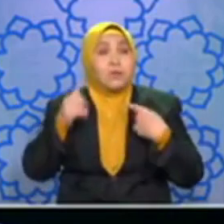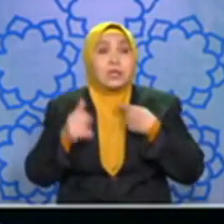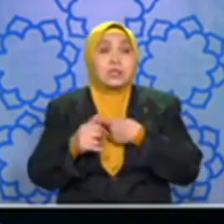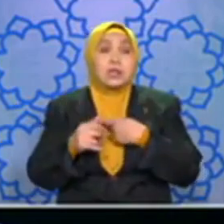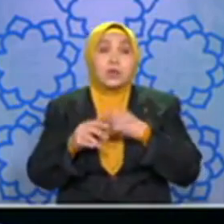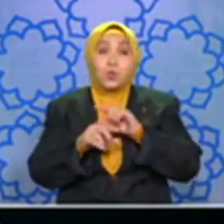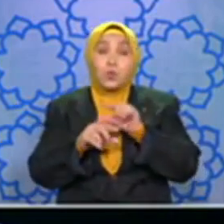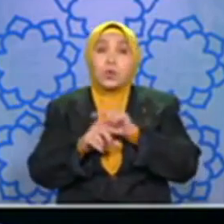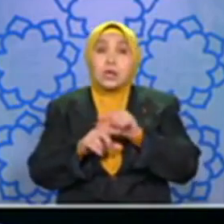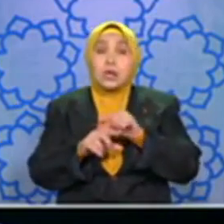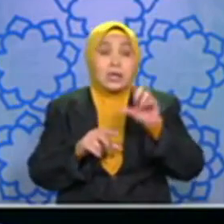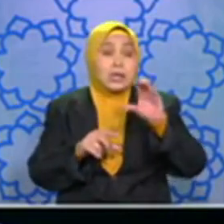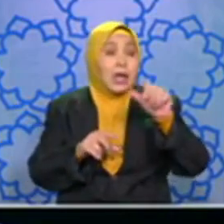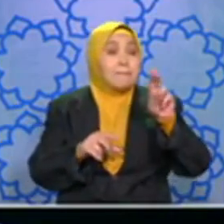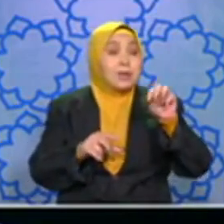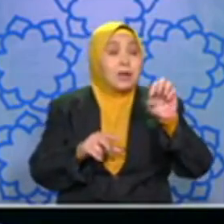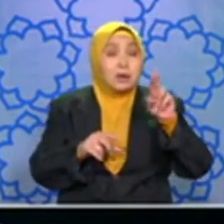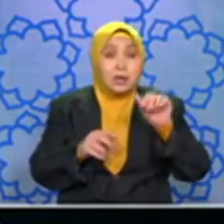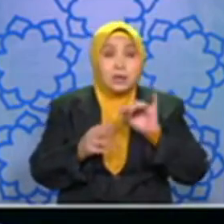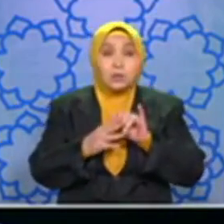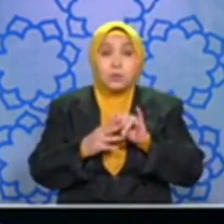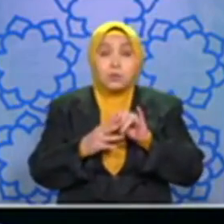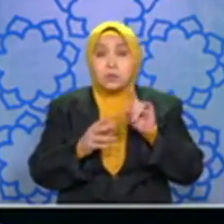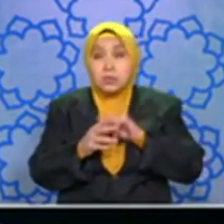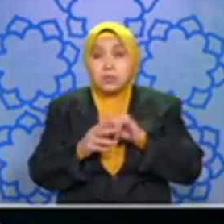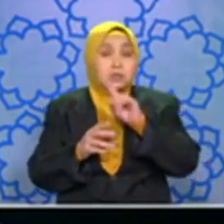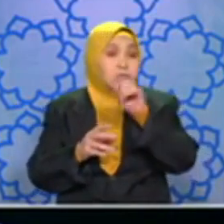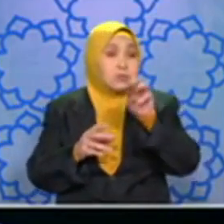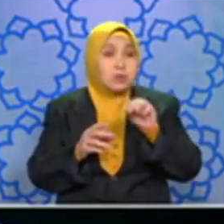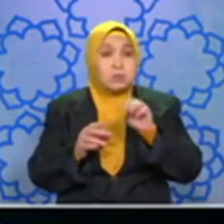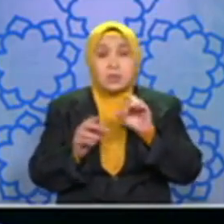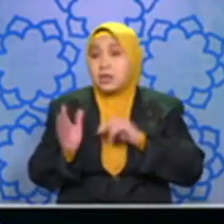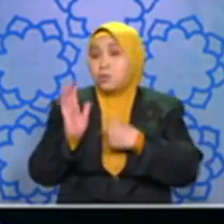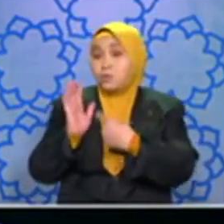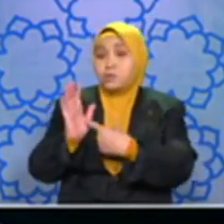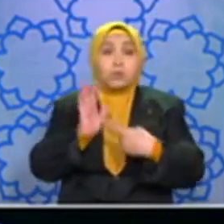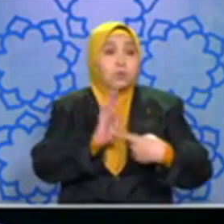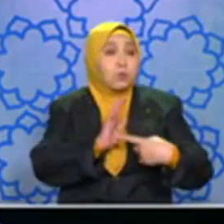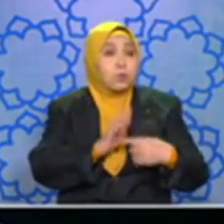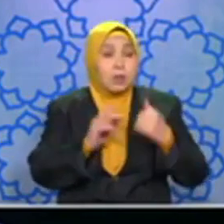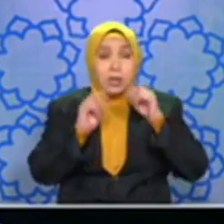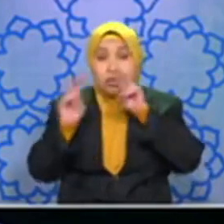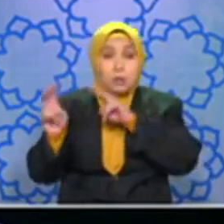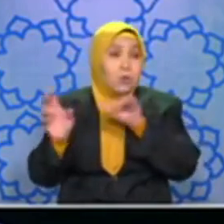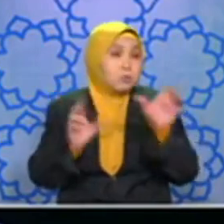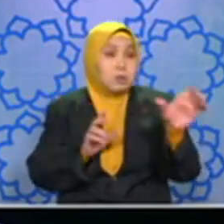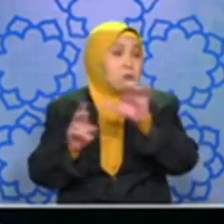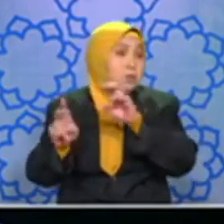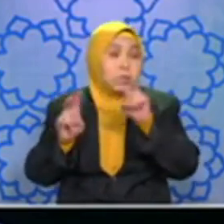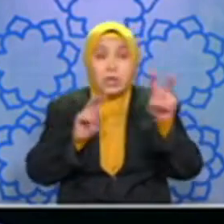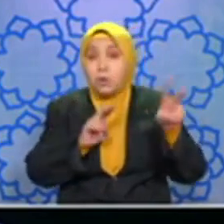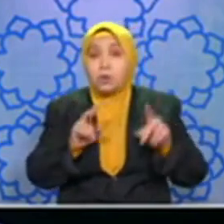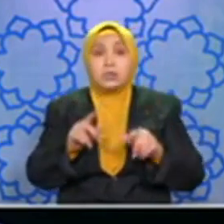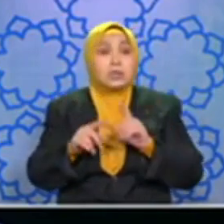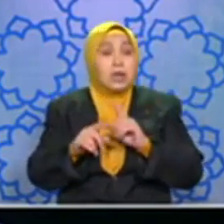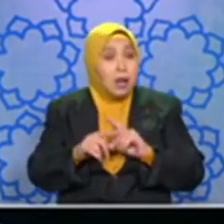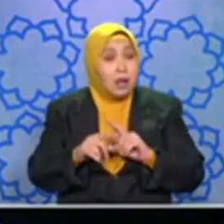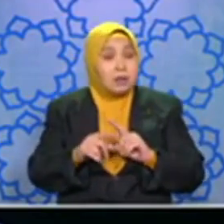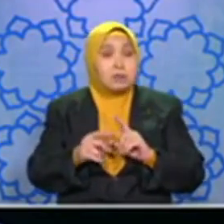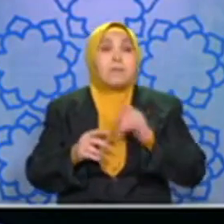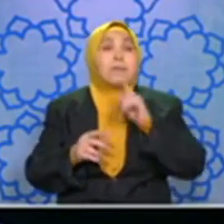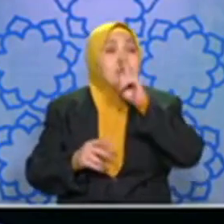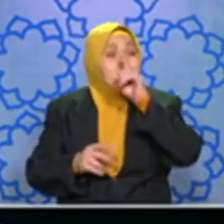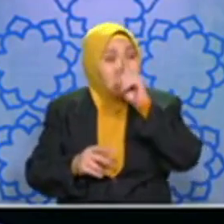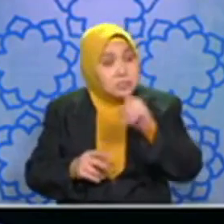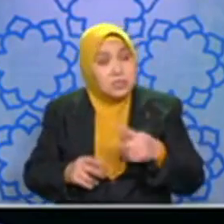kamera nak tengok sekarang ni Ustaz ya. Boleh zoom sana sini itu. Tuan-tuan boleh tengok TV ke sana sini, boleh tengok sana ya.